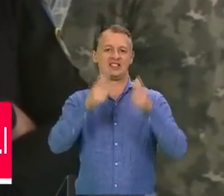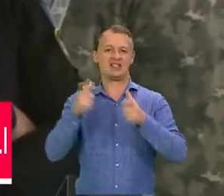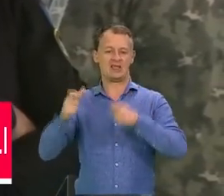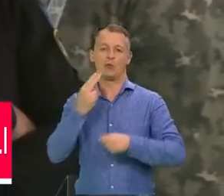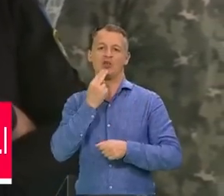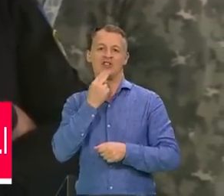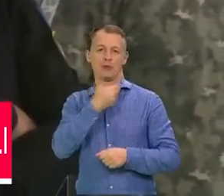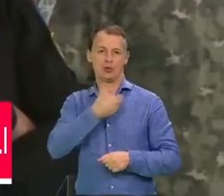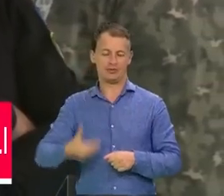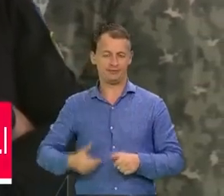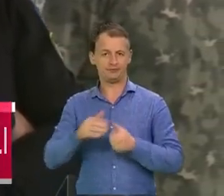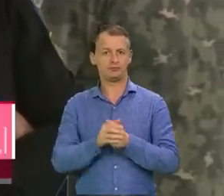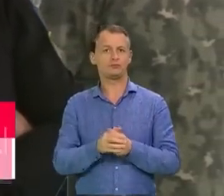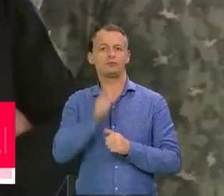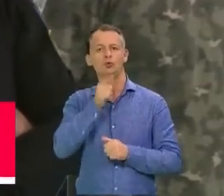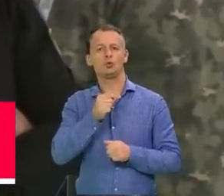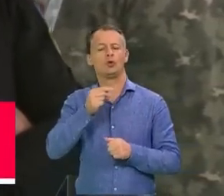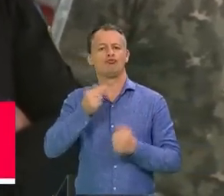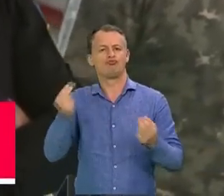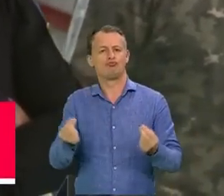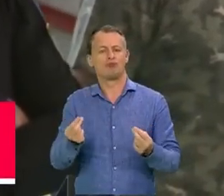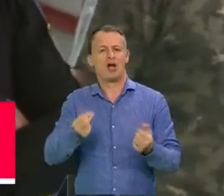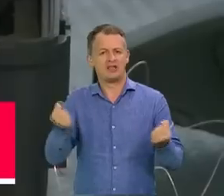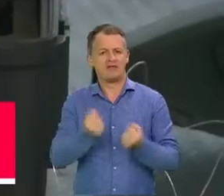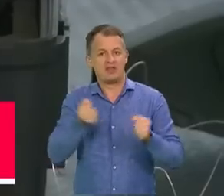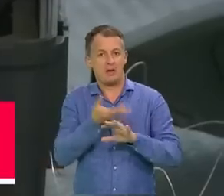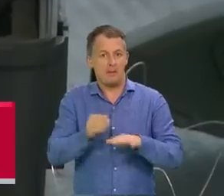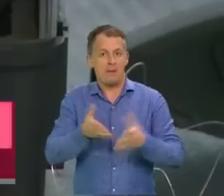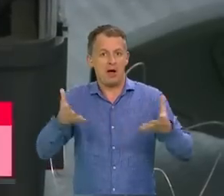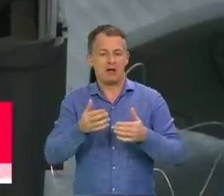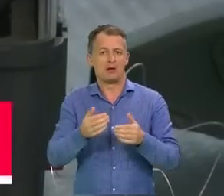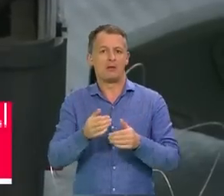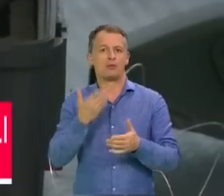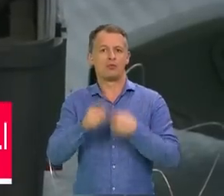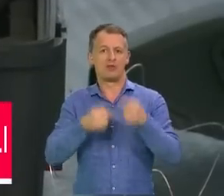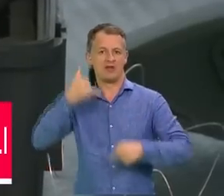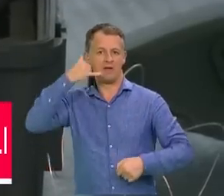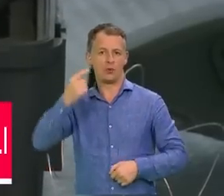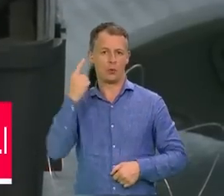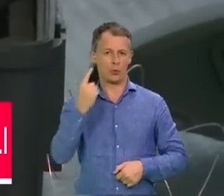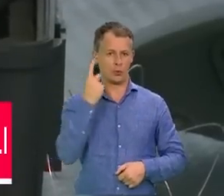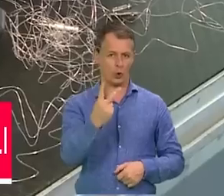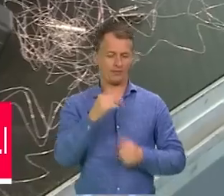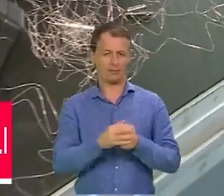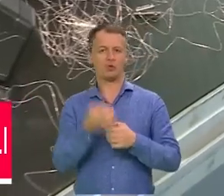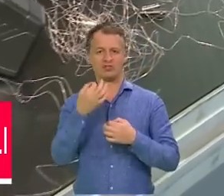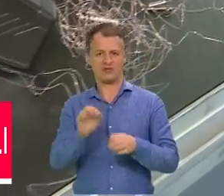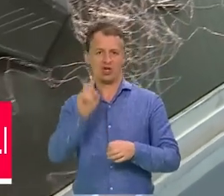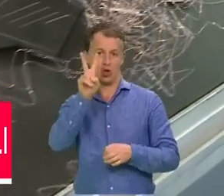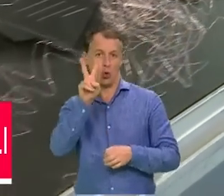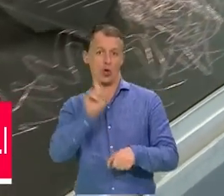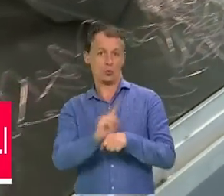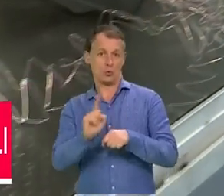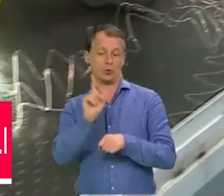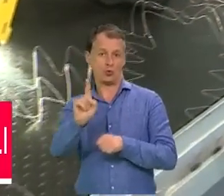secțiile de poliție cu incidență cea mai mare la intervențiile la 112, să avem cel puțin două astfel de dispozitive în